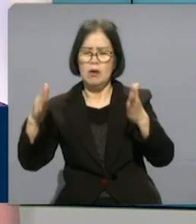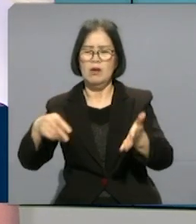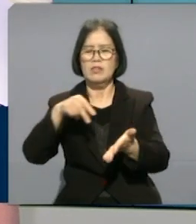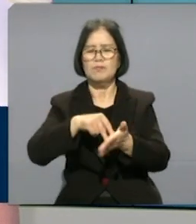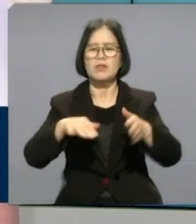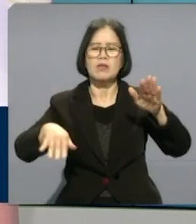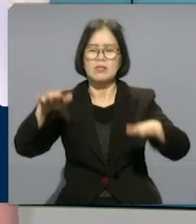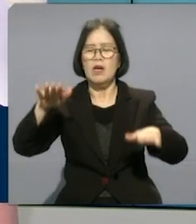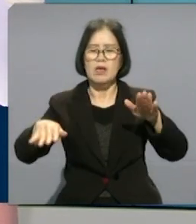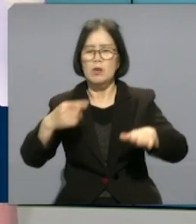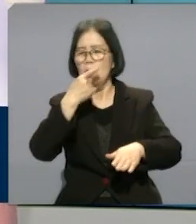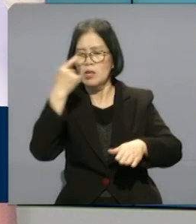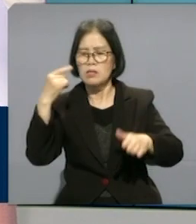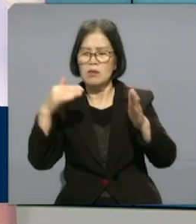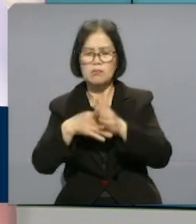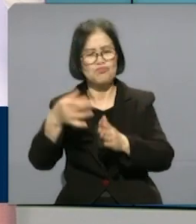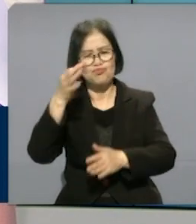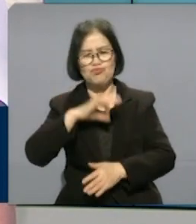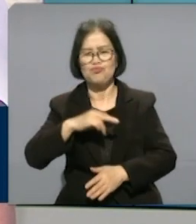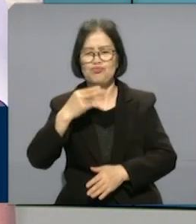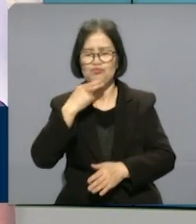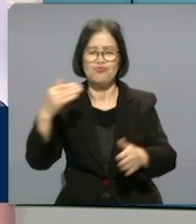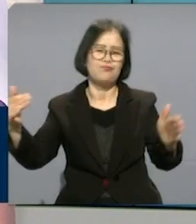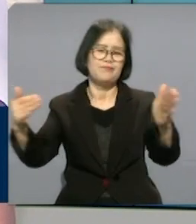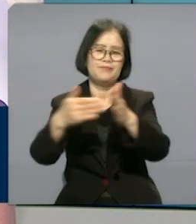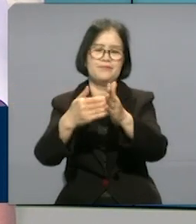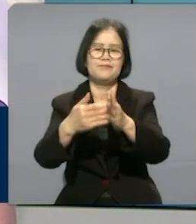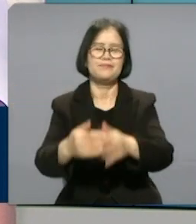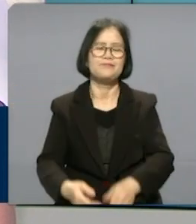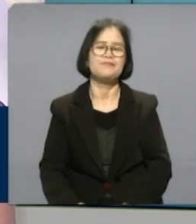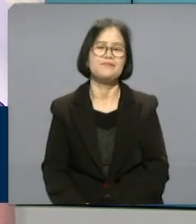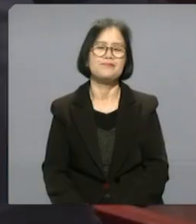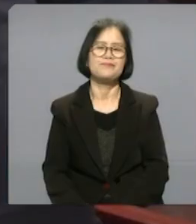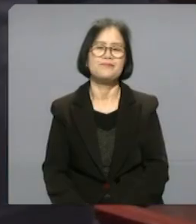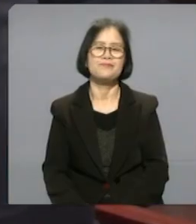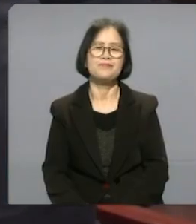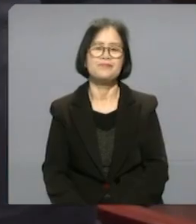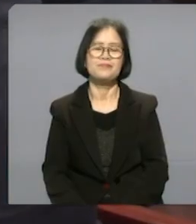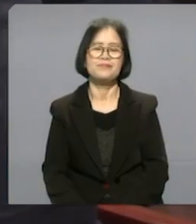채 소득 없이 마무리됐습니다. 유성훈 기자입니다.